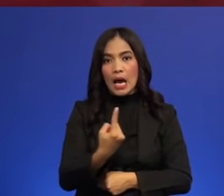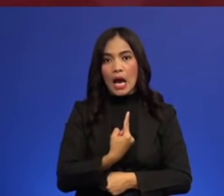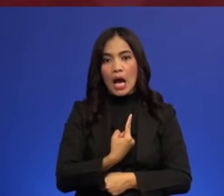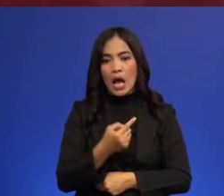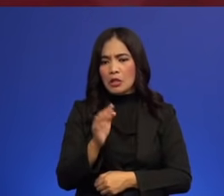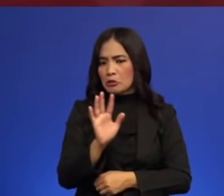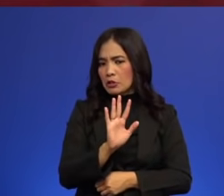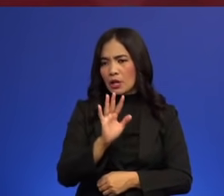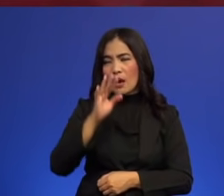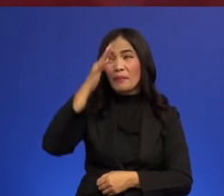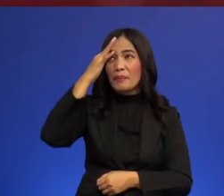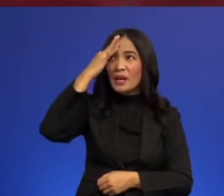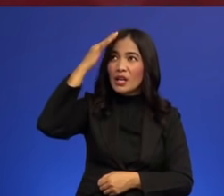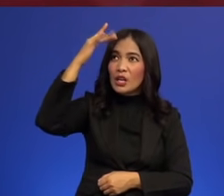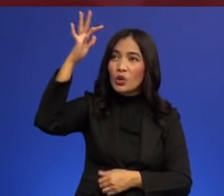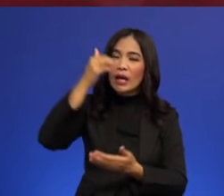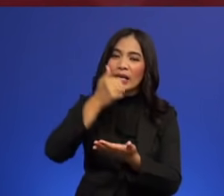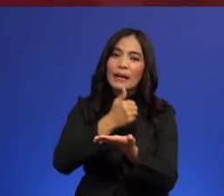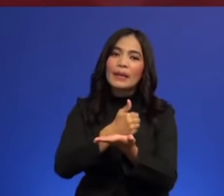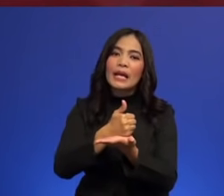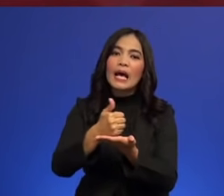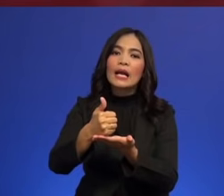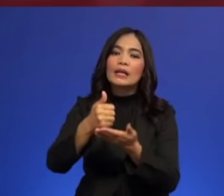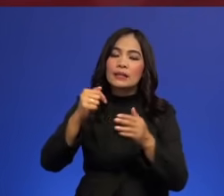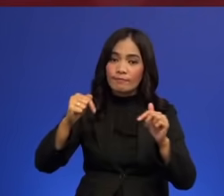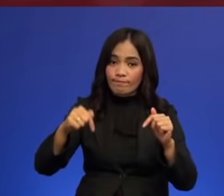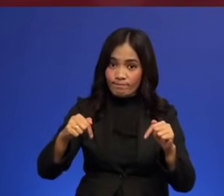tidak merenungkan kebenaran ini,